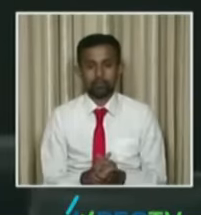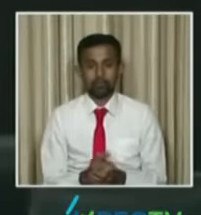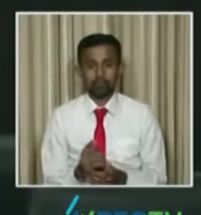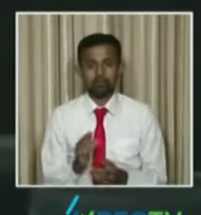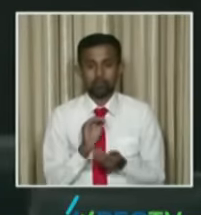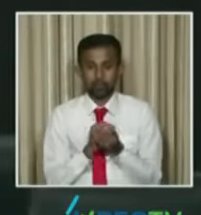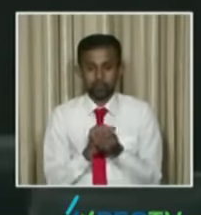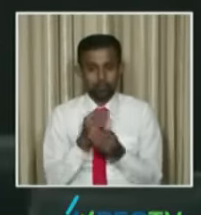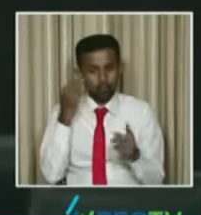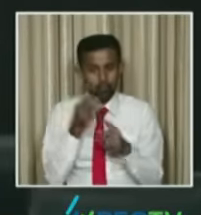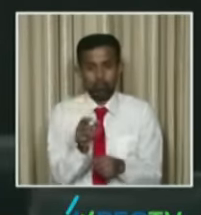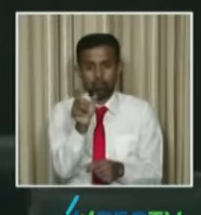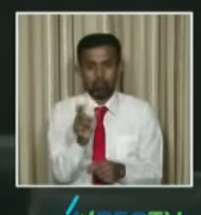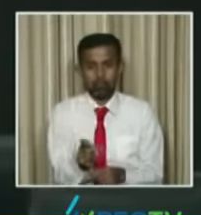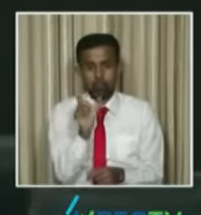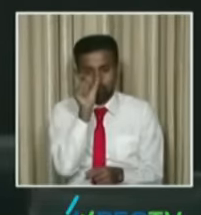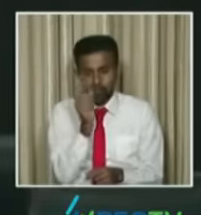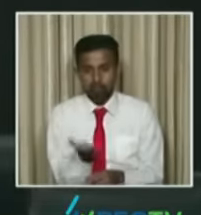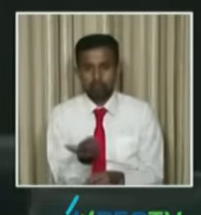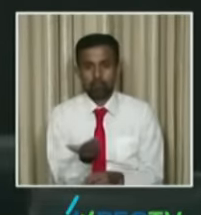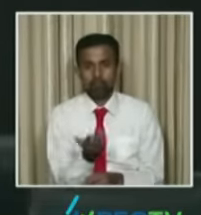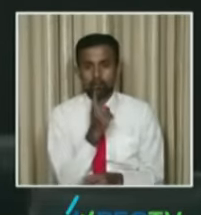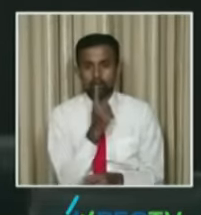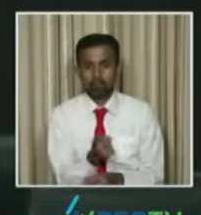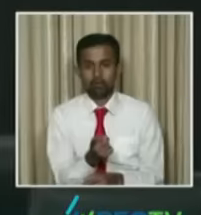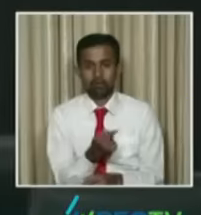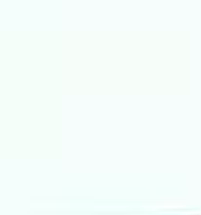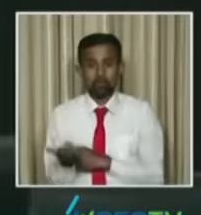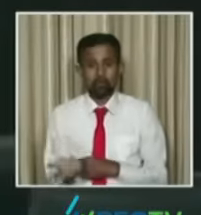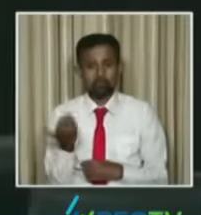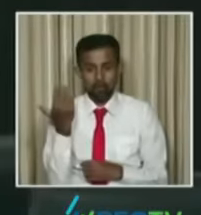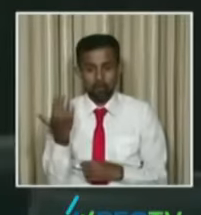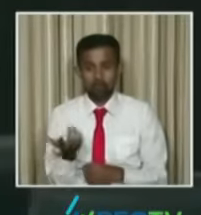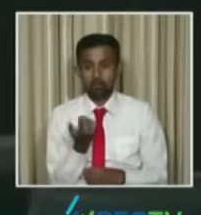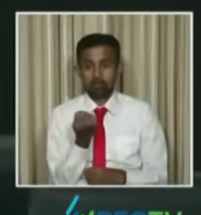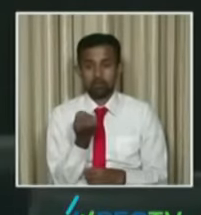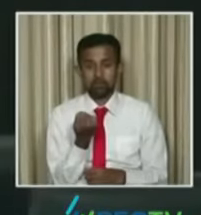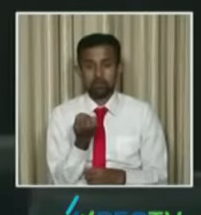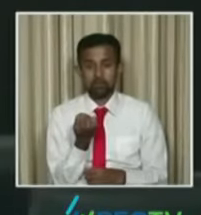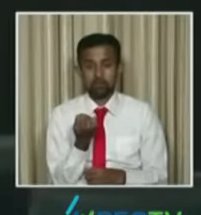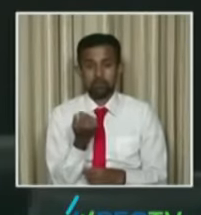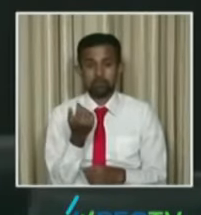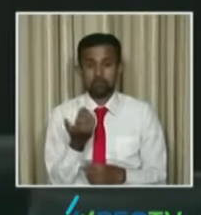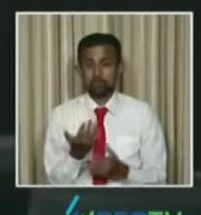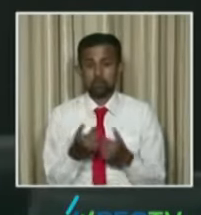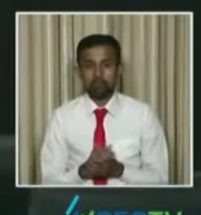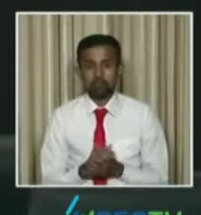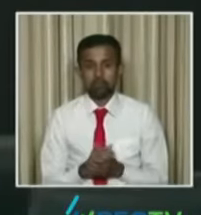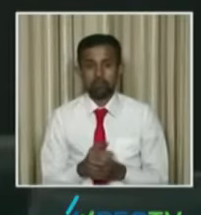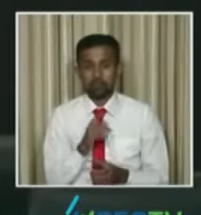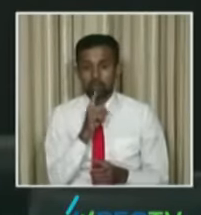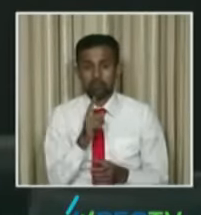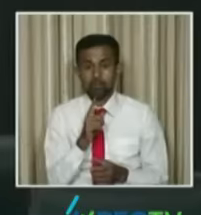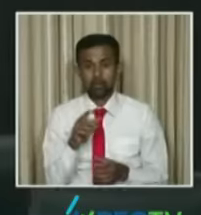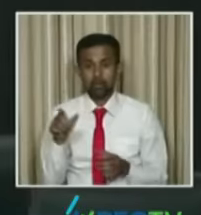ආරක්ෂාව පිළිබඳව ඔබතුමාගේ අවධානය යොමු කරන්න මම ඉල්ලනවා. මොකද හේතුව මේගොල්ලෝ බොහොම බලවත්. මුදලින් අල්ලන්නේ නැති තැනක් නෑ මම නැවතත් අහුරු කර.